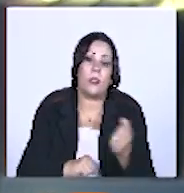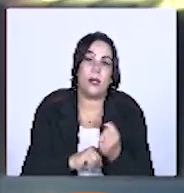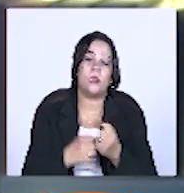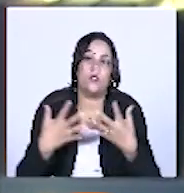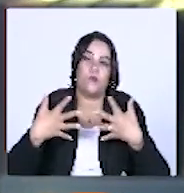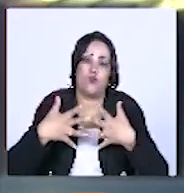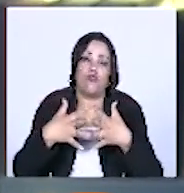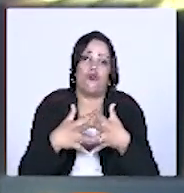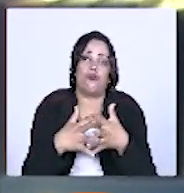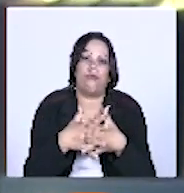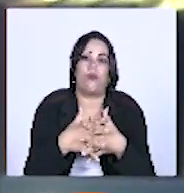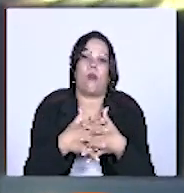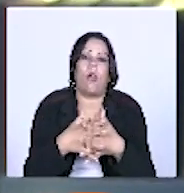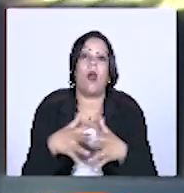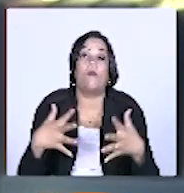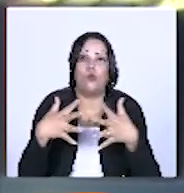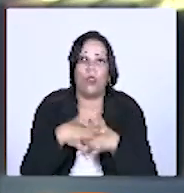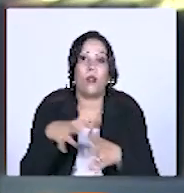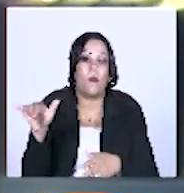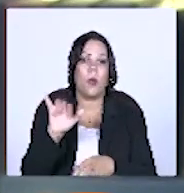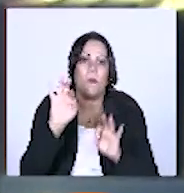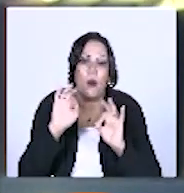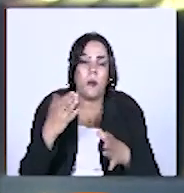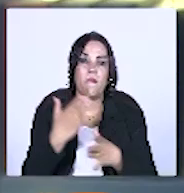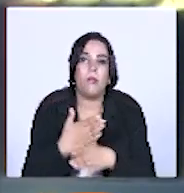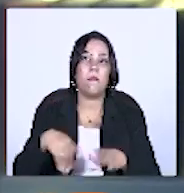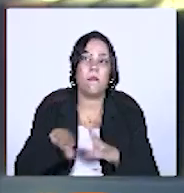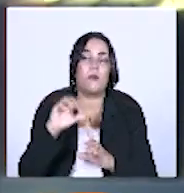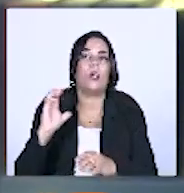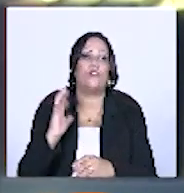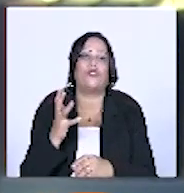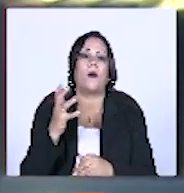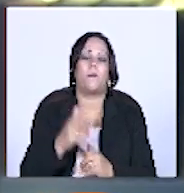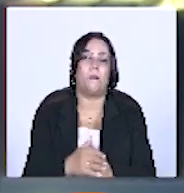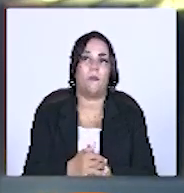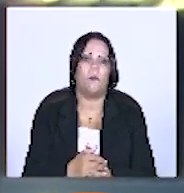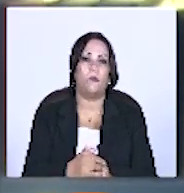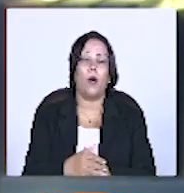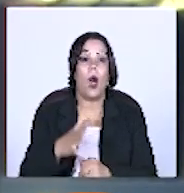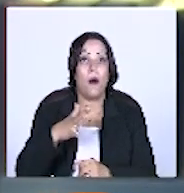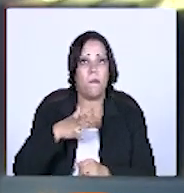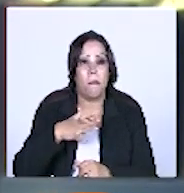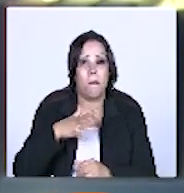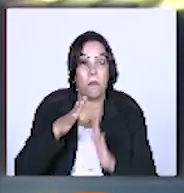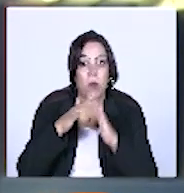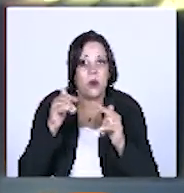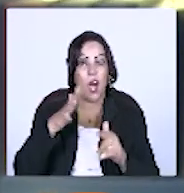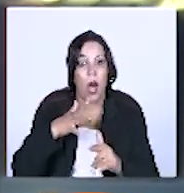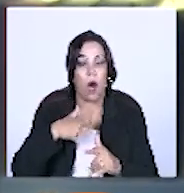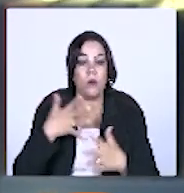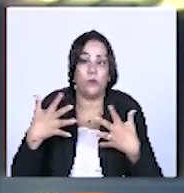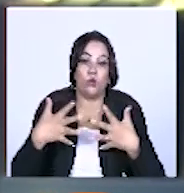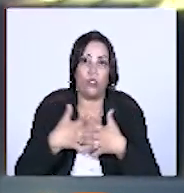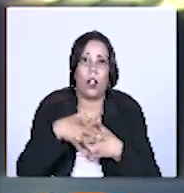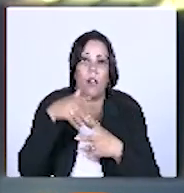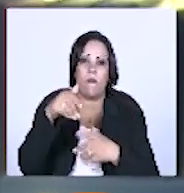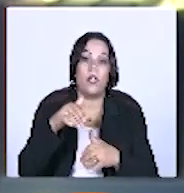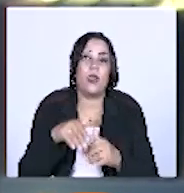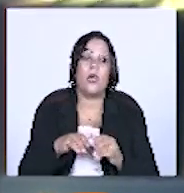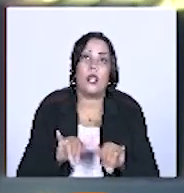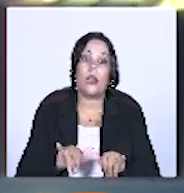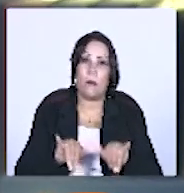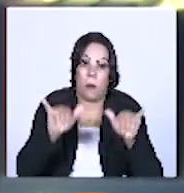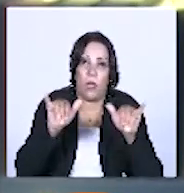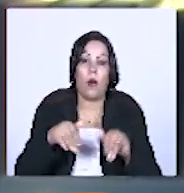المشاركه المشاركه مساله مهمه جدا ولا سيما في اوساط الشباب مص تحتاج الى مشاركه في التنميه ماص تحتاج الى مشاركه في